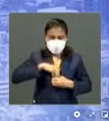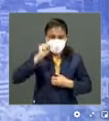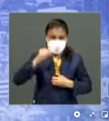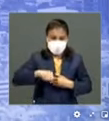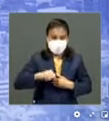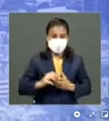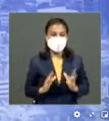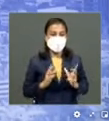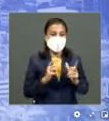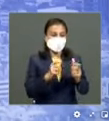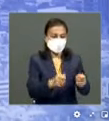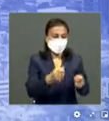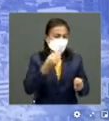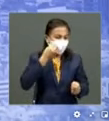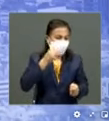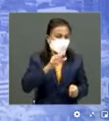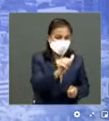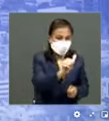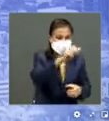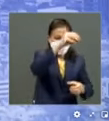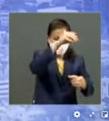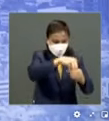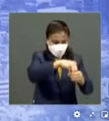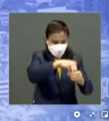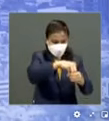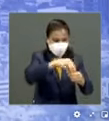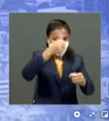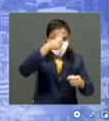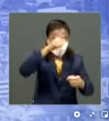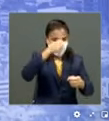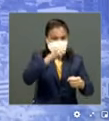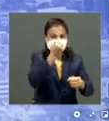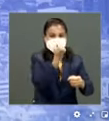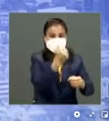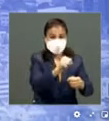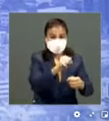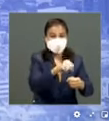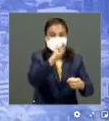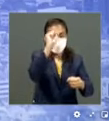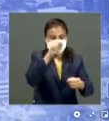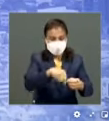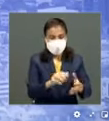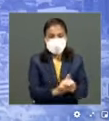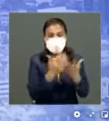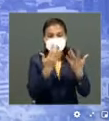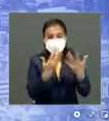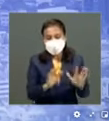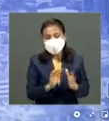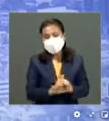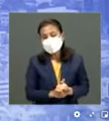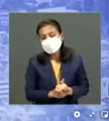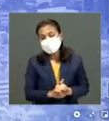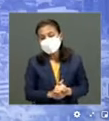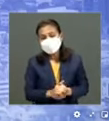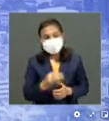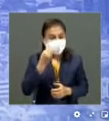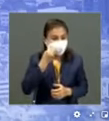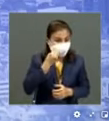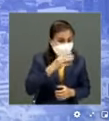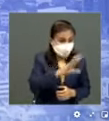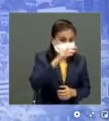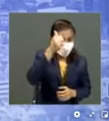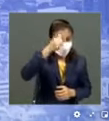านได้หลังจากอยู่โรงพยาบาลอย่างน้อย10วันค่ะแล้วก็จากนั้นเนี่ยนะคะต้องเน้นย้ำว่ากลับบ้าน10